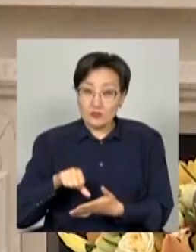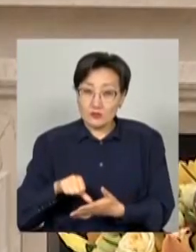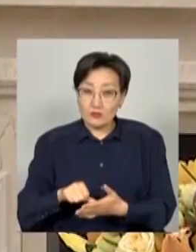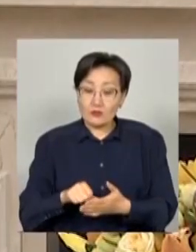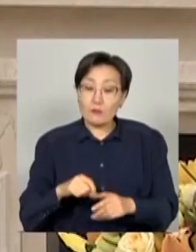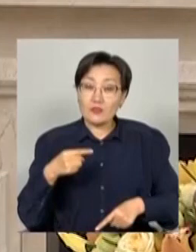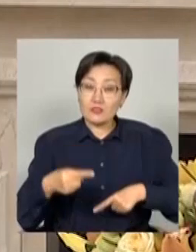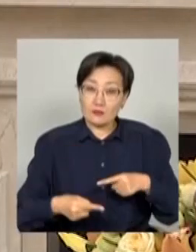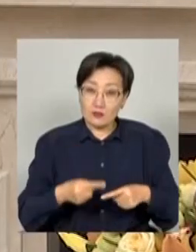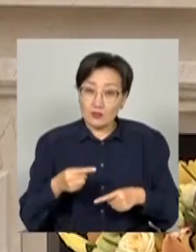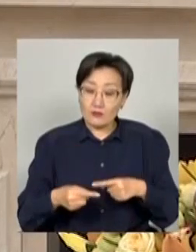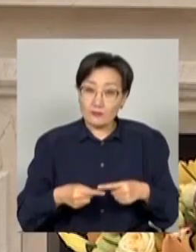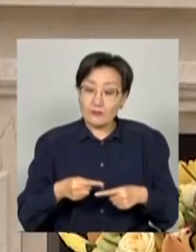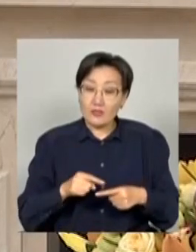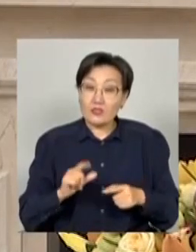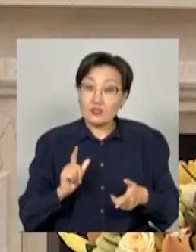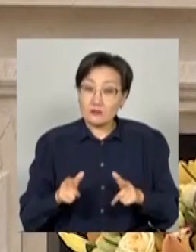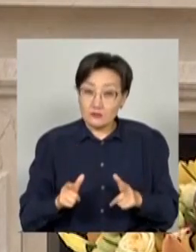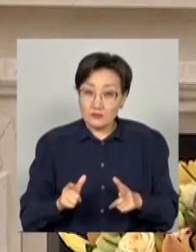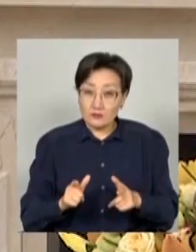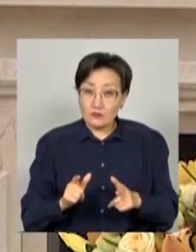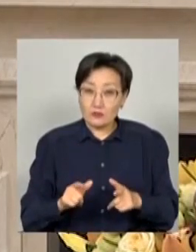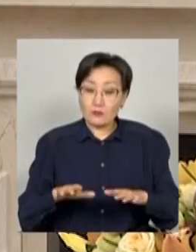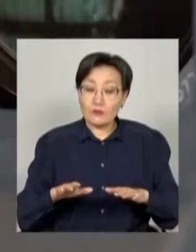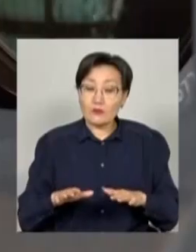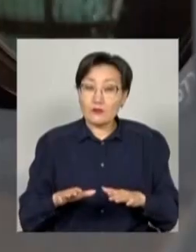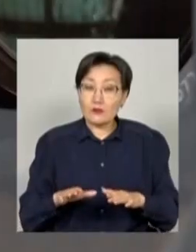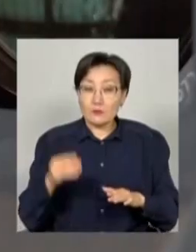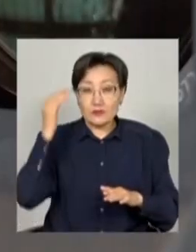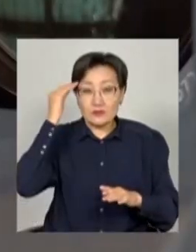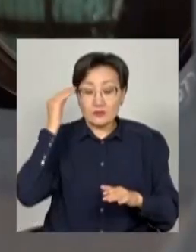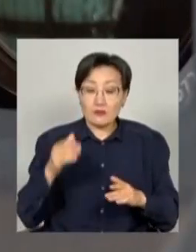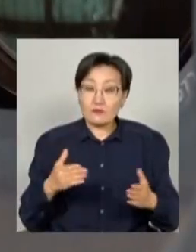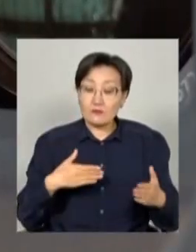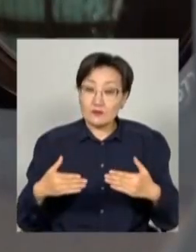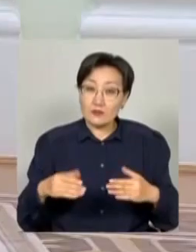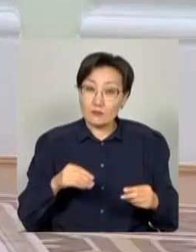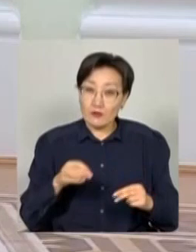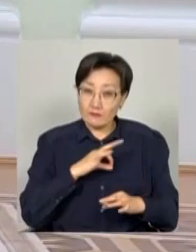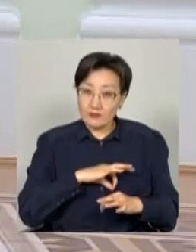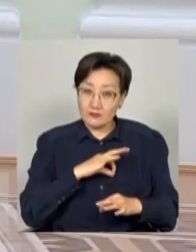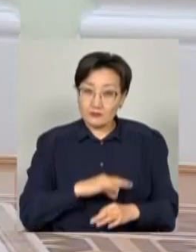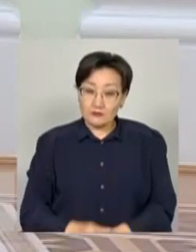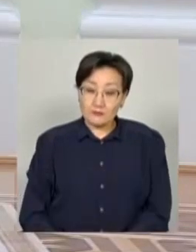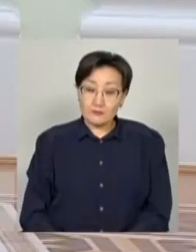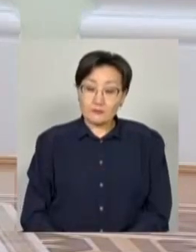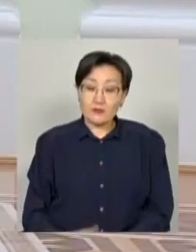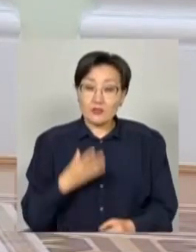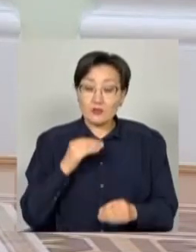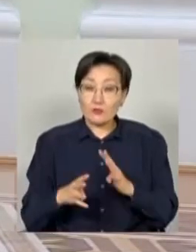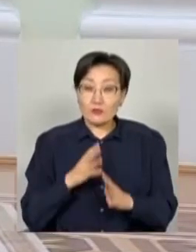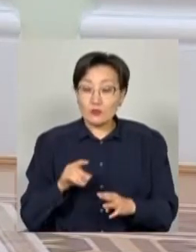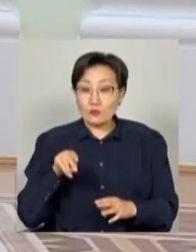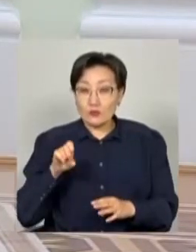на постоянной основе, естественно, с точки зрения взаимовыгодности. В свою